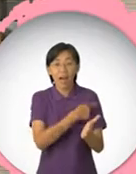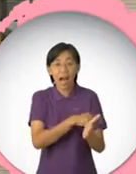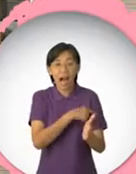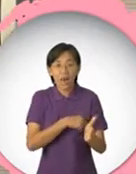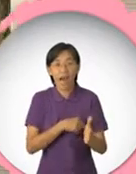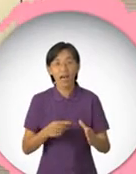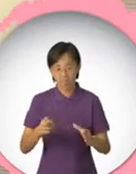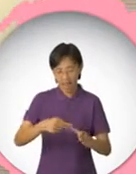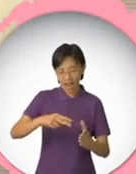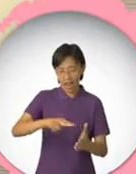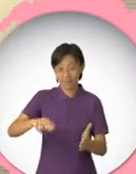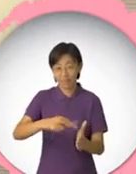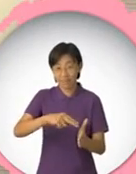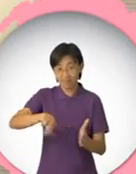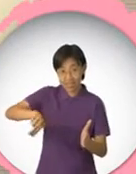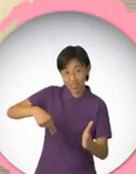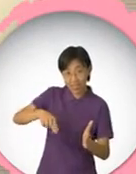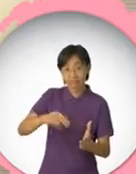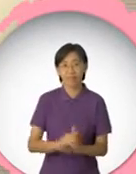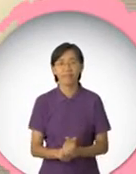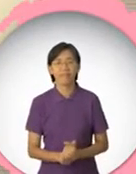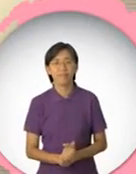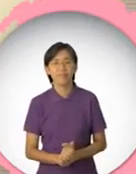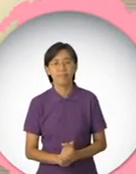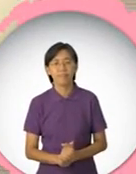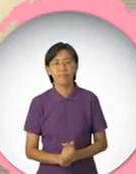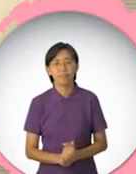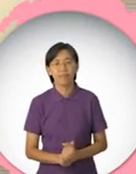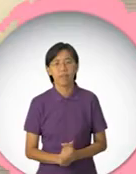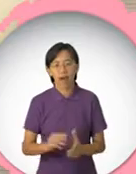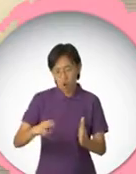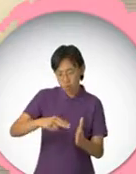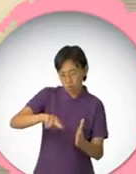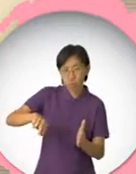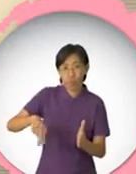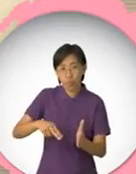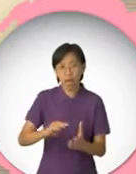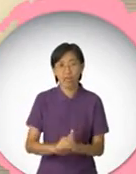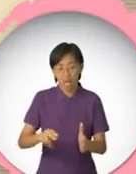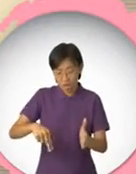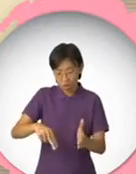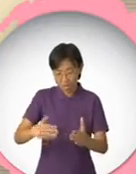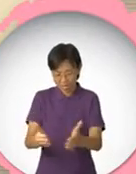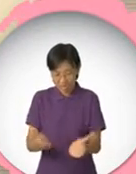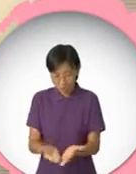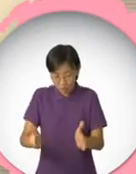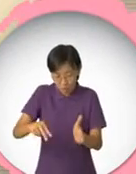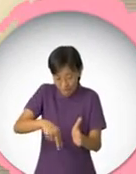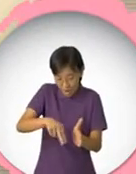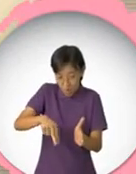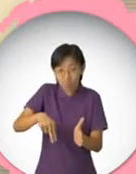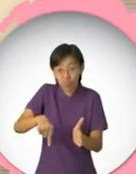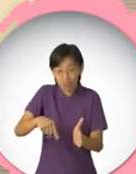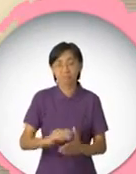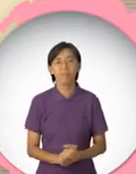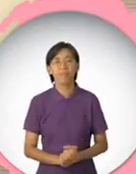ได้ครับ เพราะจะทำให้ก้อนแป้งที่ได้เหลวเกินไป ได ้ คร ับทาแค่ก้นอ่างค่ะ แค่ก้น แค่นั้นนะคะนะคะเพราะว่าเดี๋ยวเราทำเสร็จ